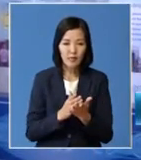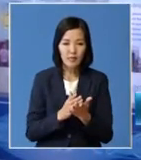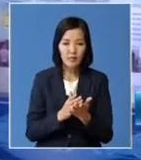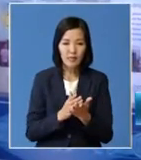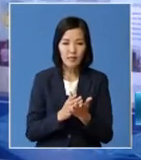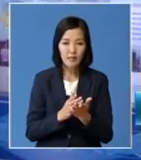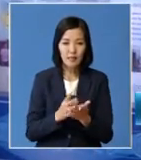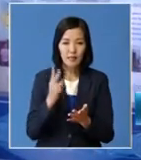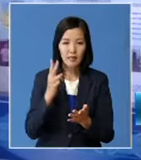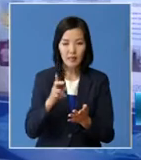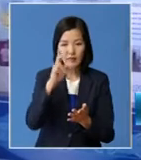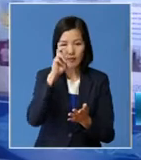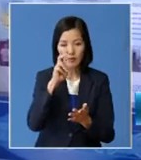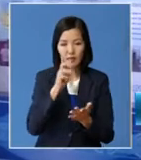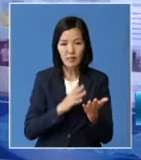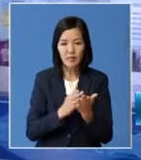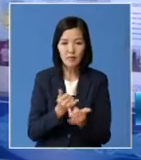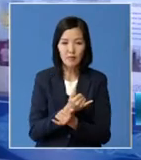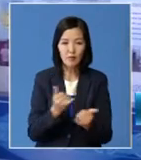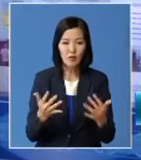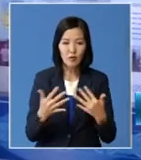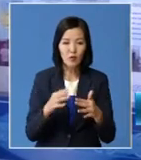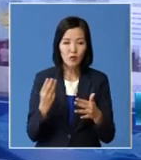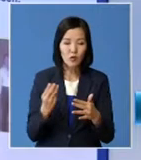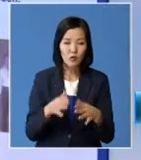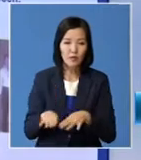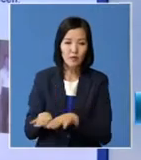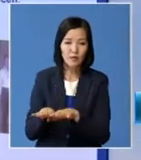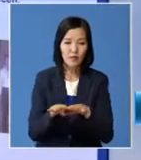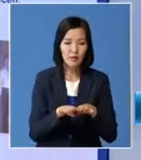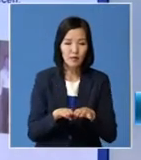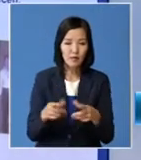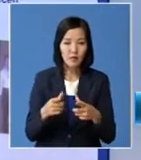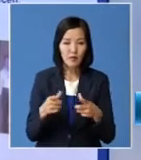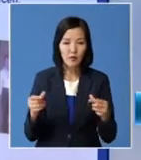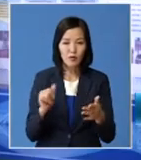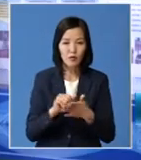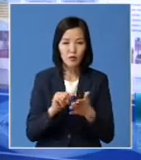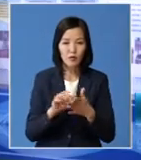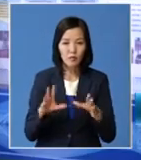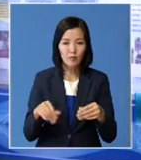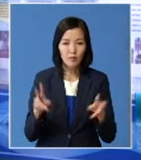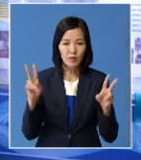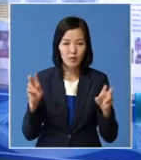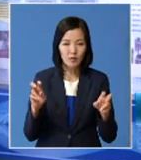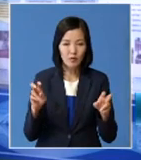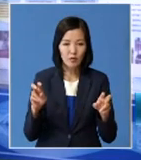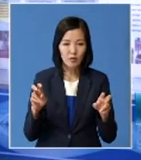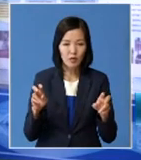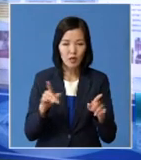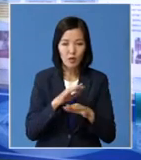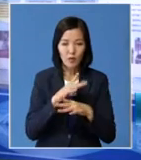көрсетілетін екі мемлекет қызмет көрсету, жаңа ауыл шаруашылық жануарларын бірдейлендіру мен ветеринар анықтама беру. Осы тақырыптар бойынша көптеген